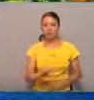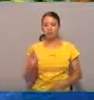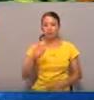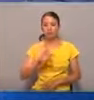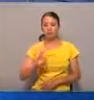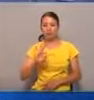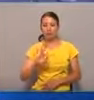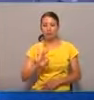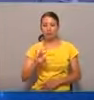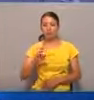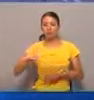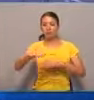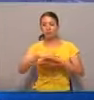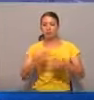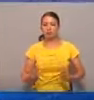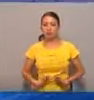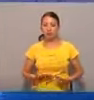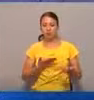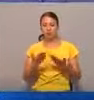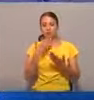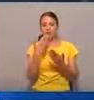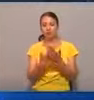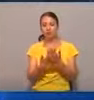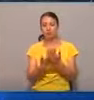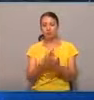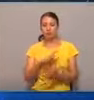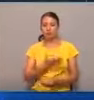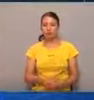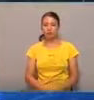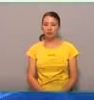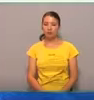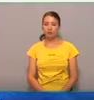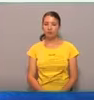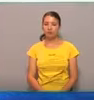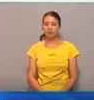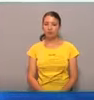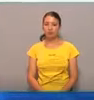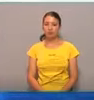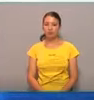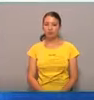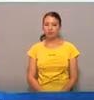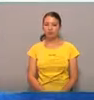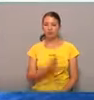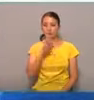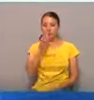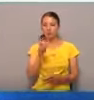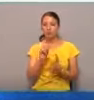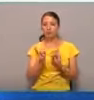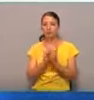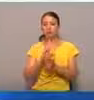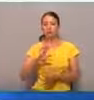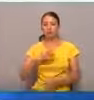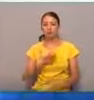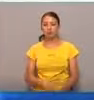жемісі. Отырар ауданының тұрғындарын сөзге тартып көрдік. Пікірі осындай. Не өзгерді соңғы 3 жылда? Қандай нәрсе